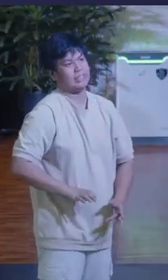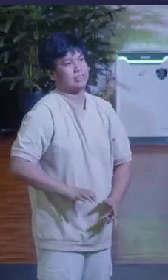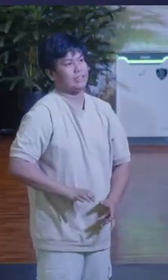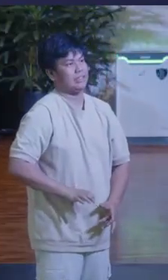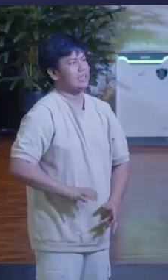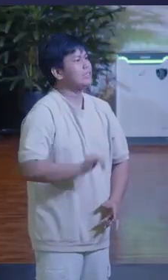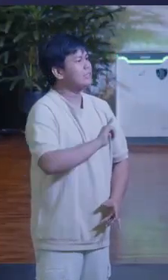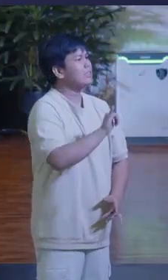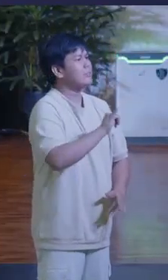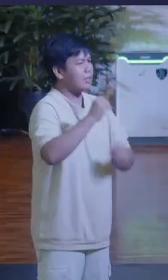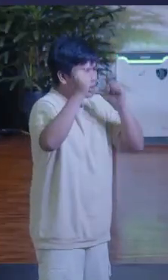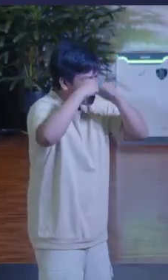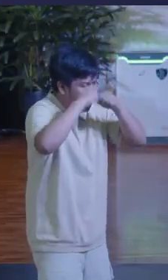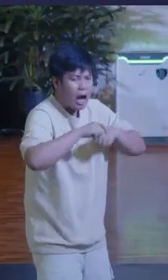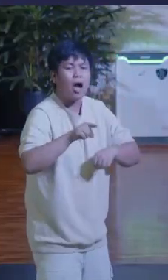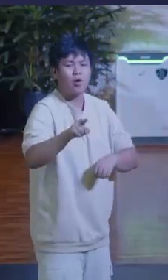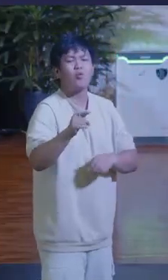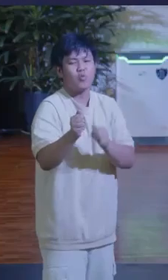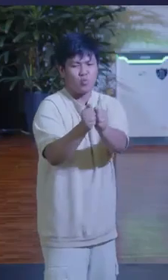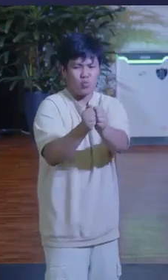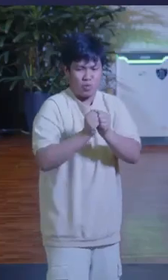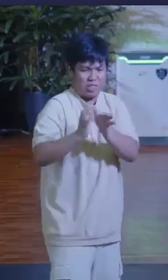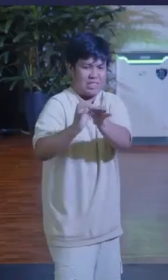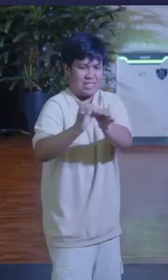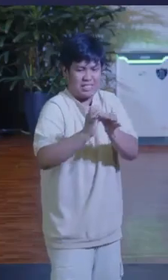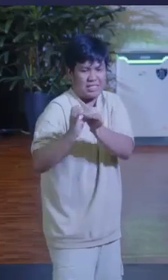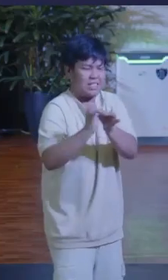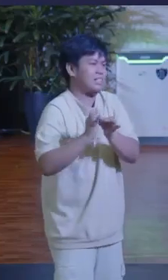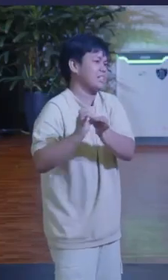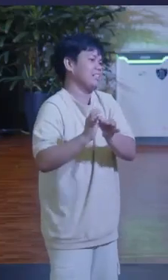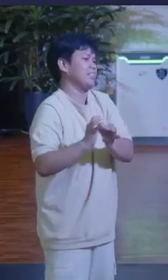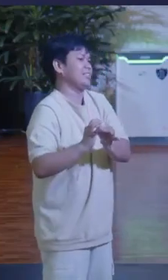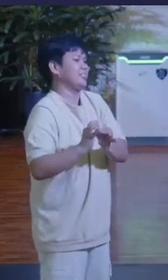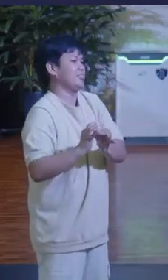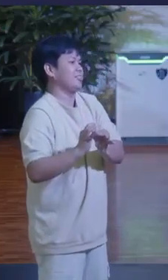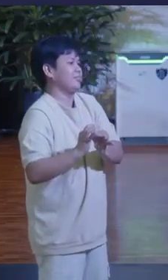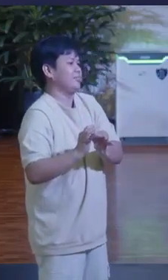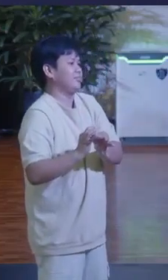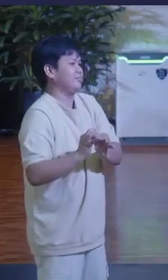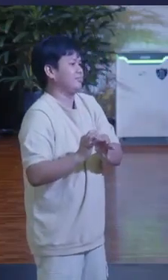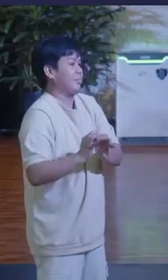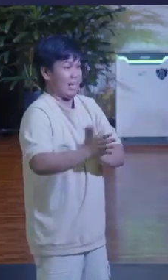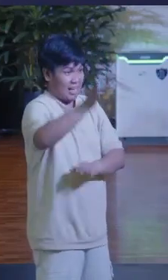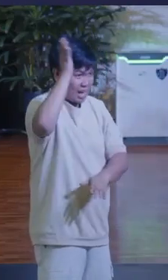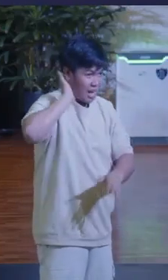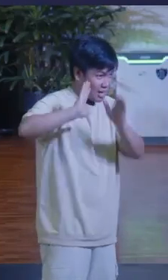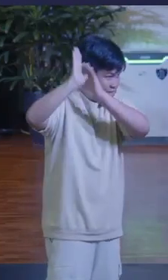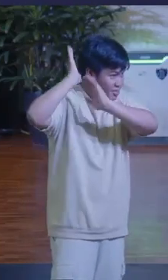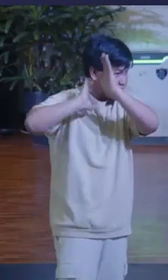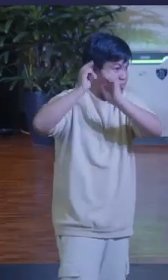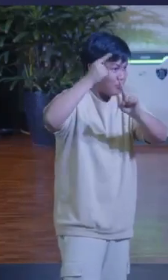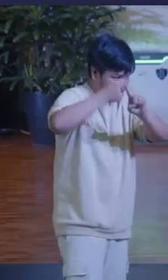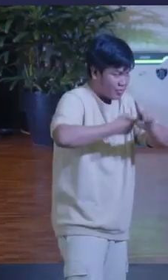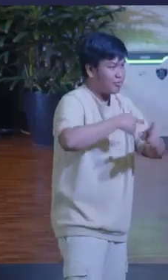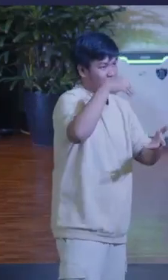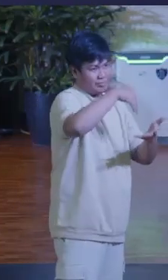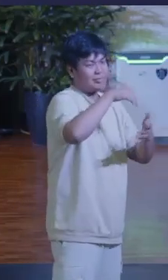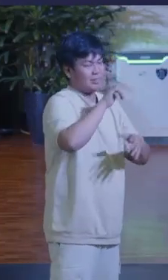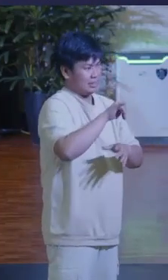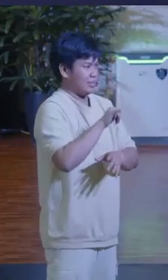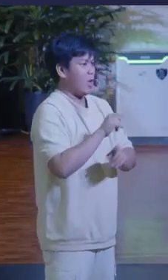hentil. Malinaw po yun, doon po tayo nanggagaling nung last nating pag-aaral dito. Pero